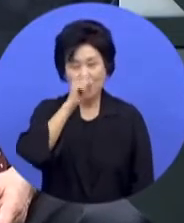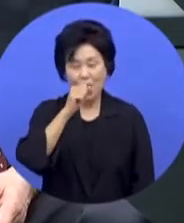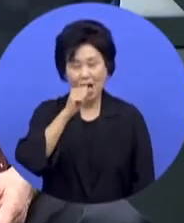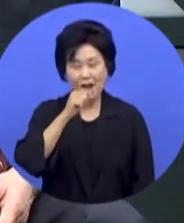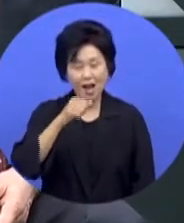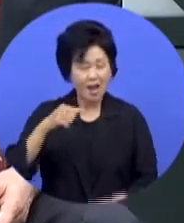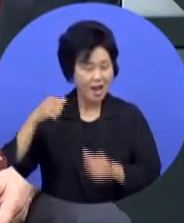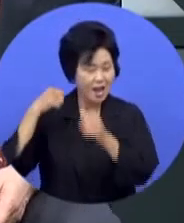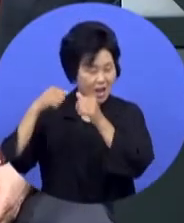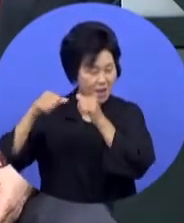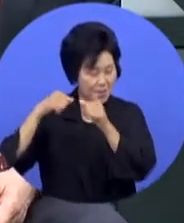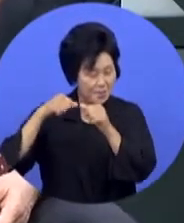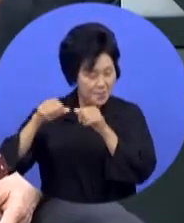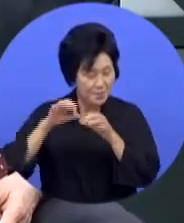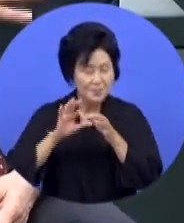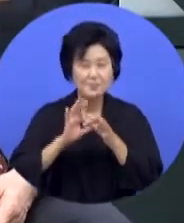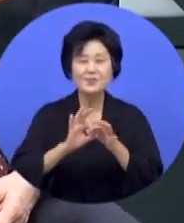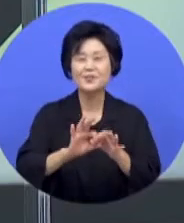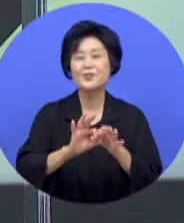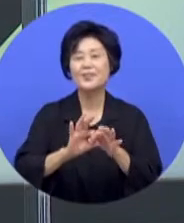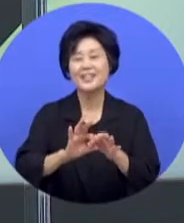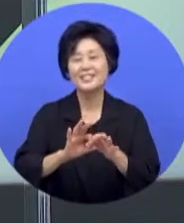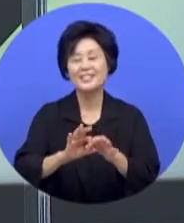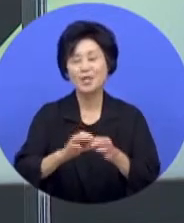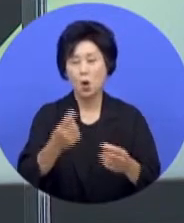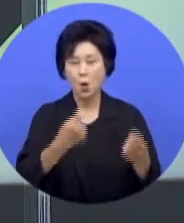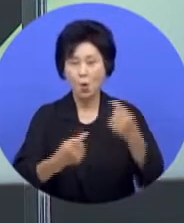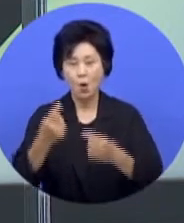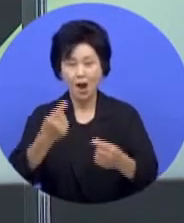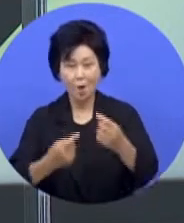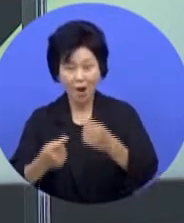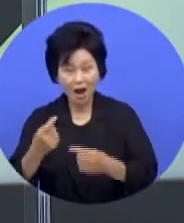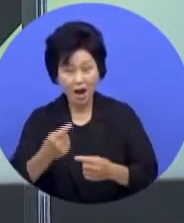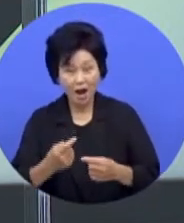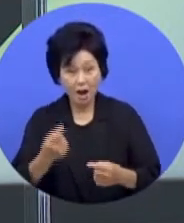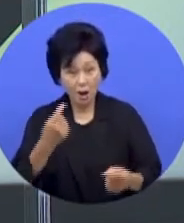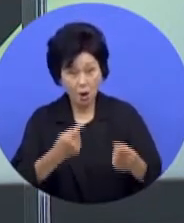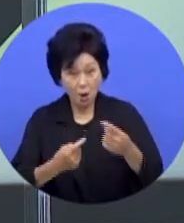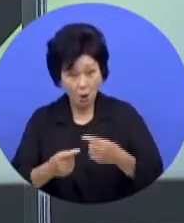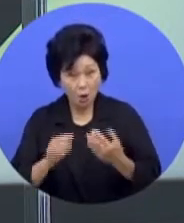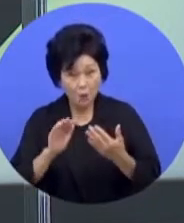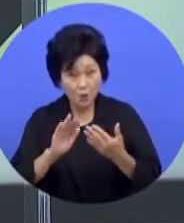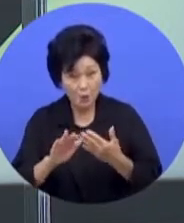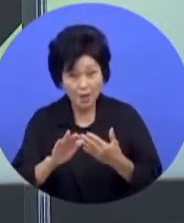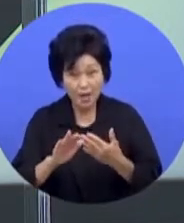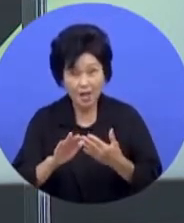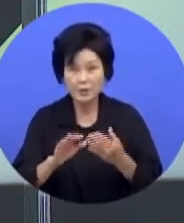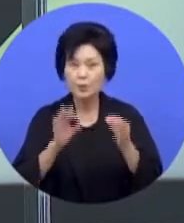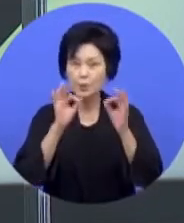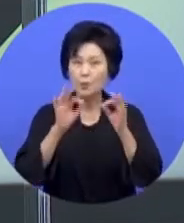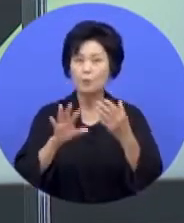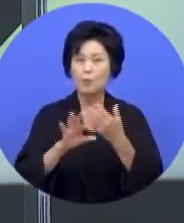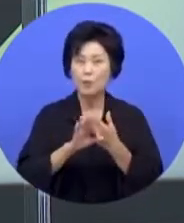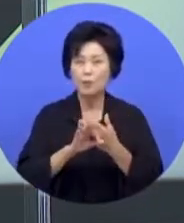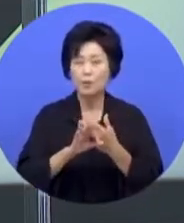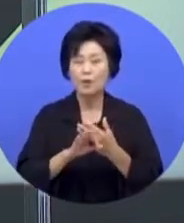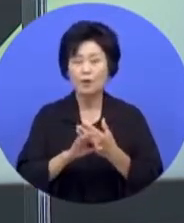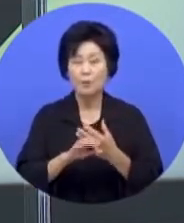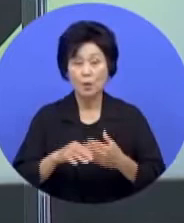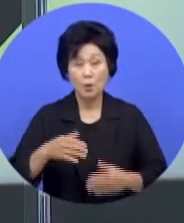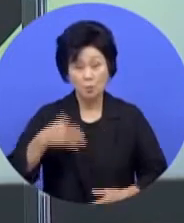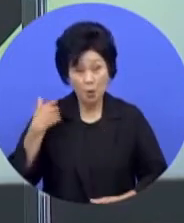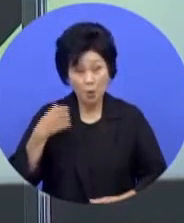들어오니까는요. 들어오는 학생들도 몰라서 들어와서 컴플레인이 있는 게 아니라 이미 다 소개를 받고 이미 마음이